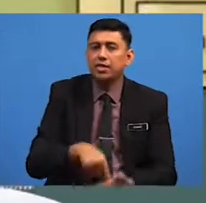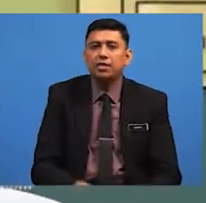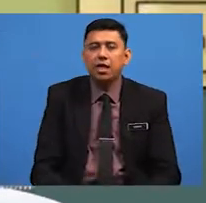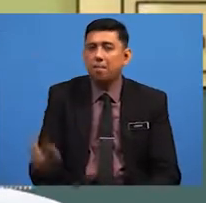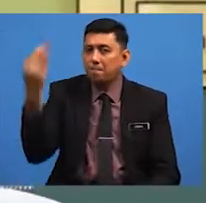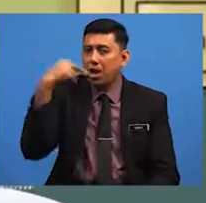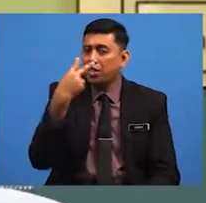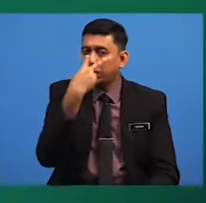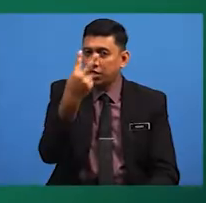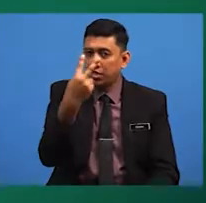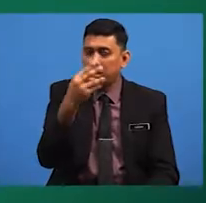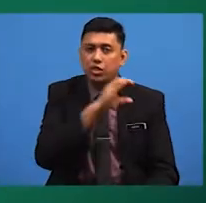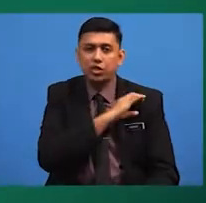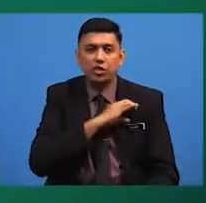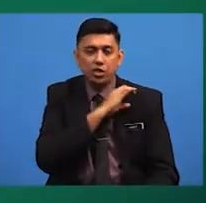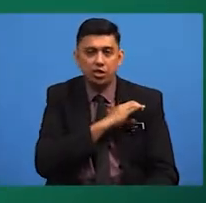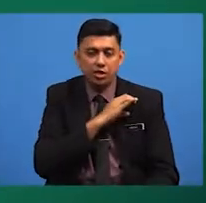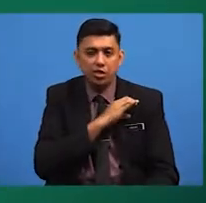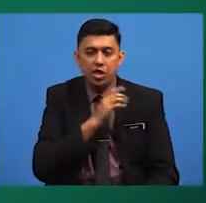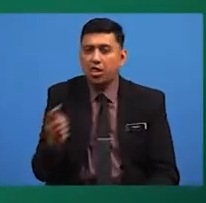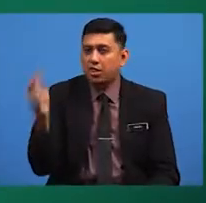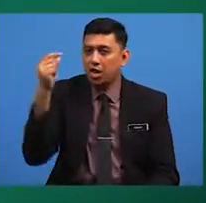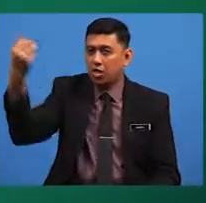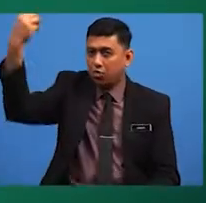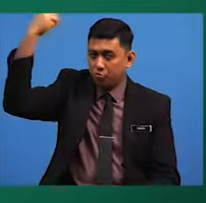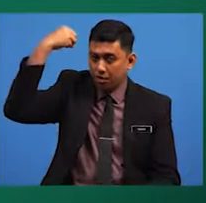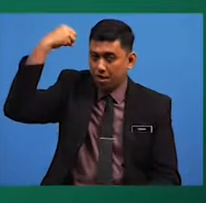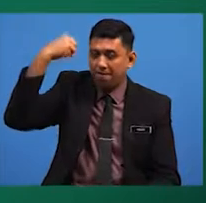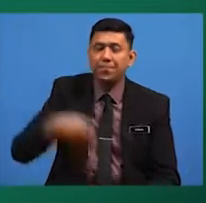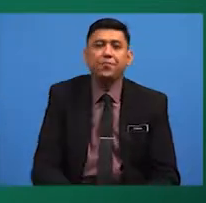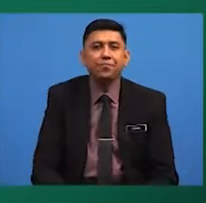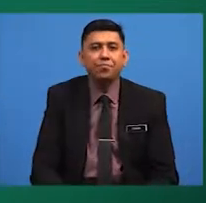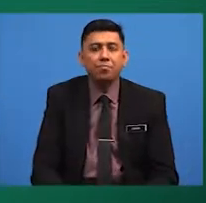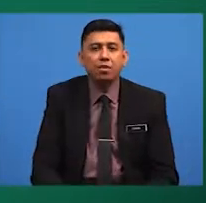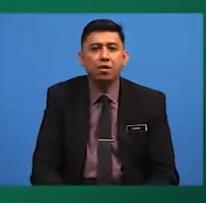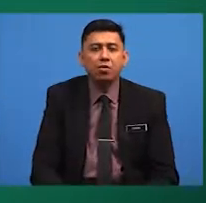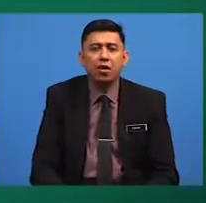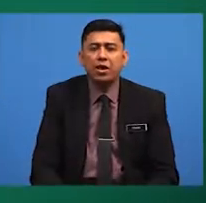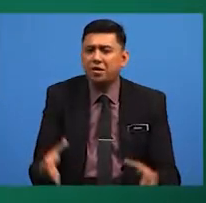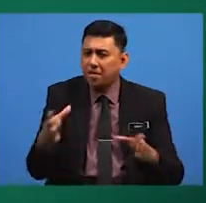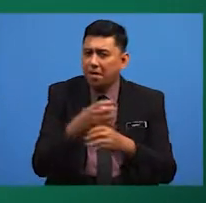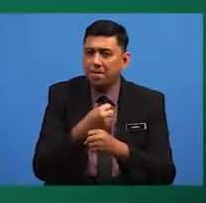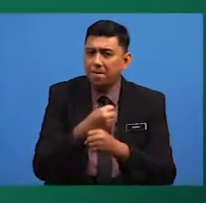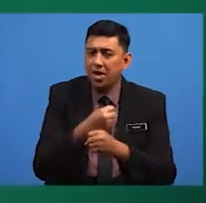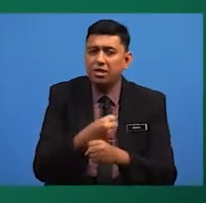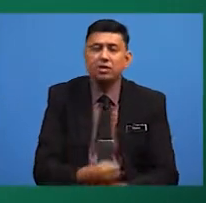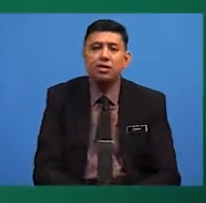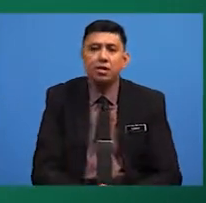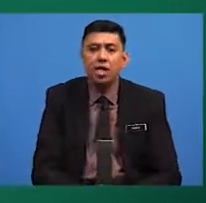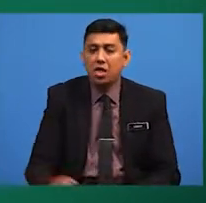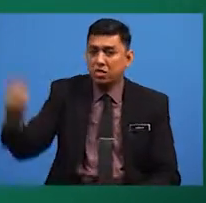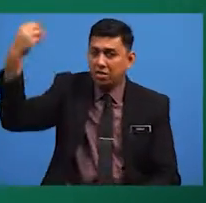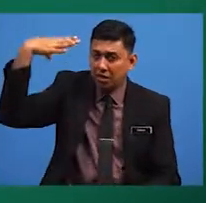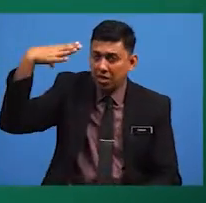Mari kita lihat ciri-ciri tenaga surya tenaga surya diperolehi daripada